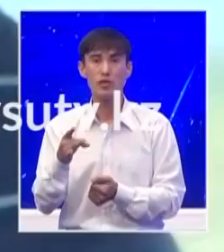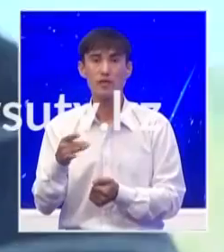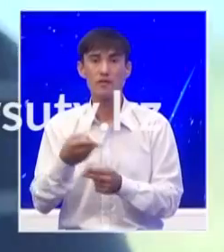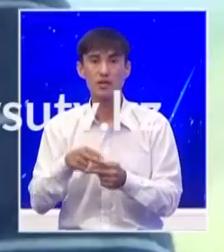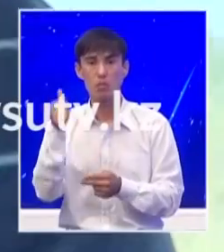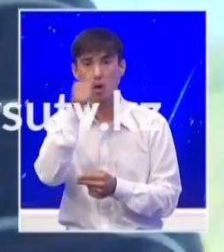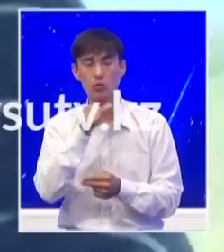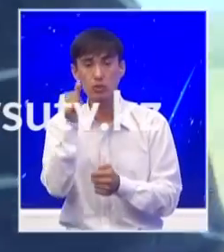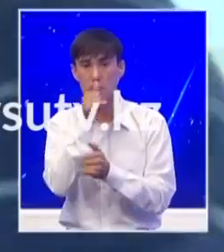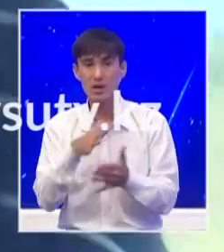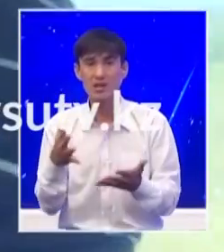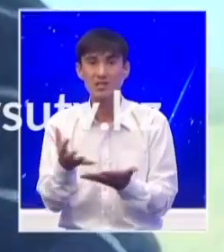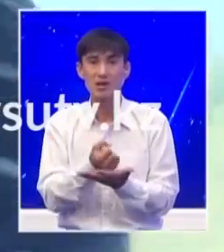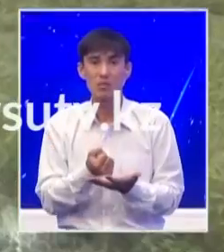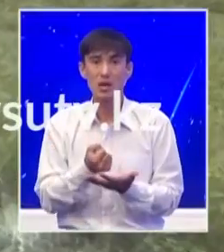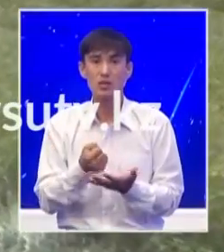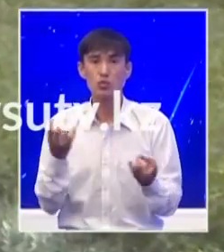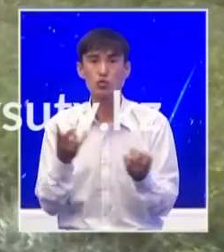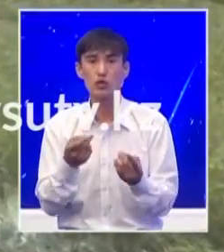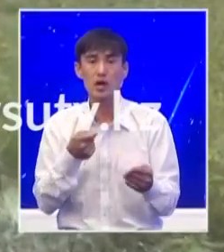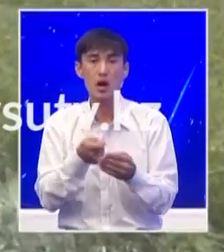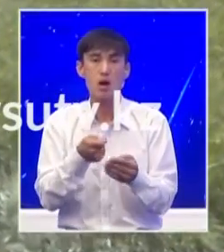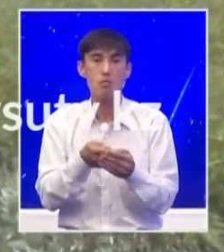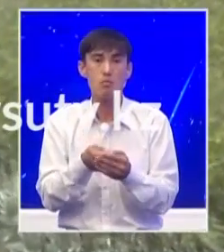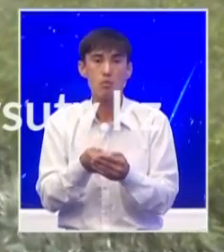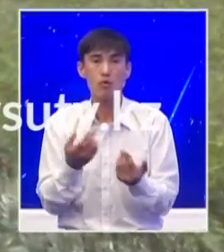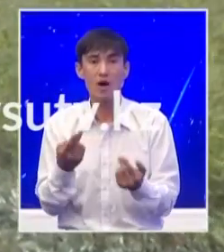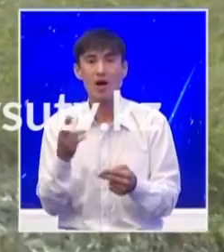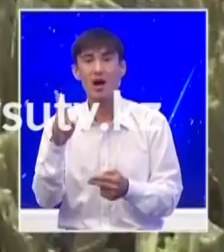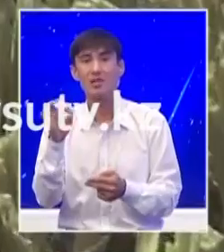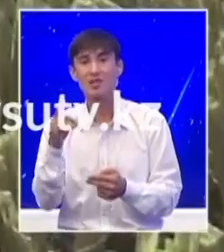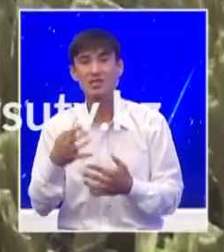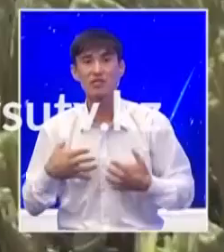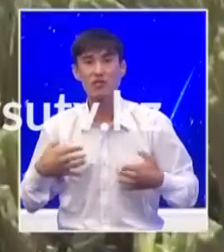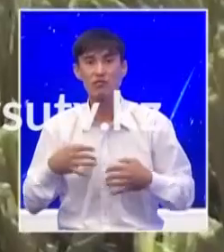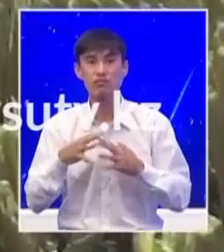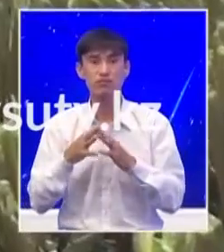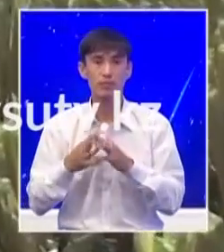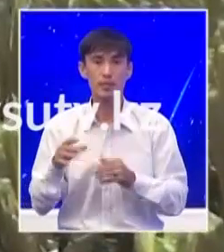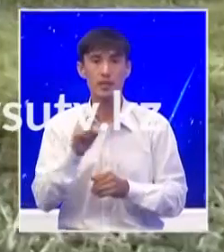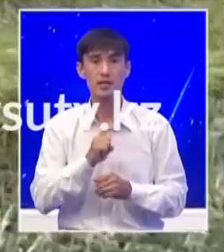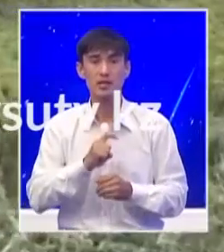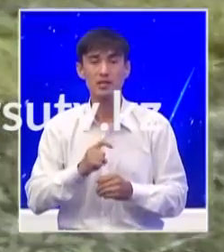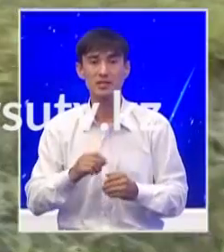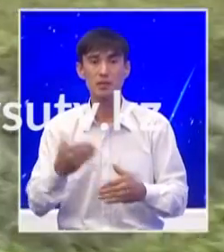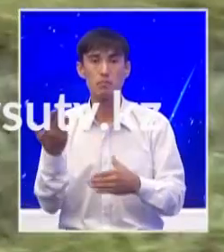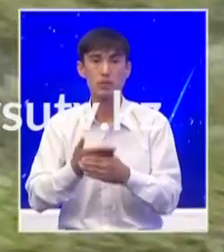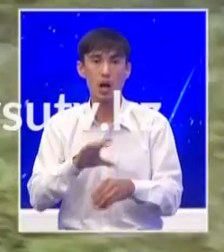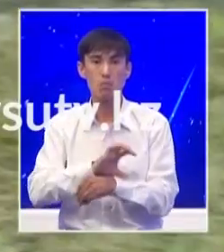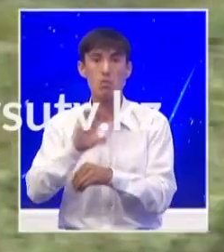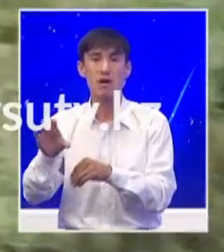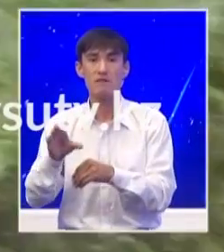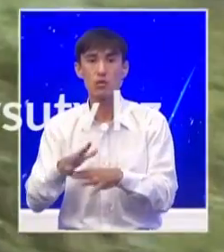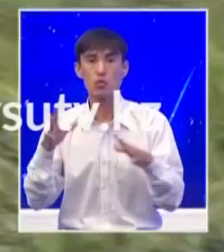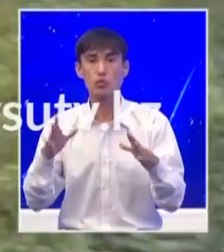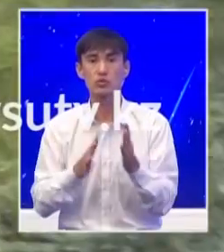этом году не смогли собрать нужное количество кормов. Однако каратальские животноводы не оставили товарищей в беде и уже отправили крупную